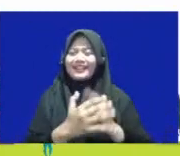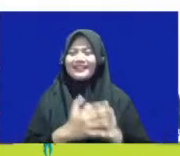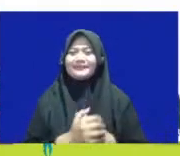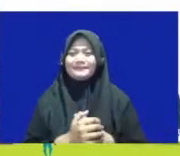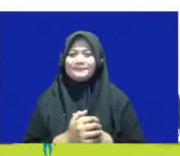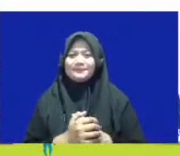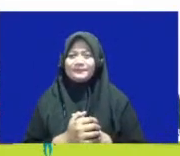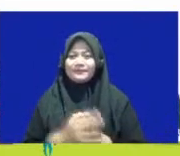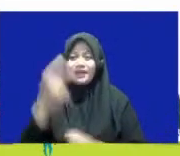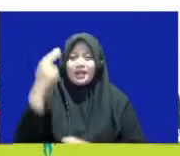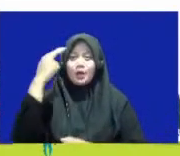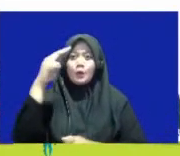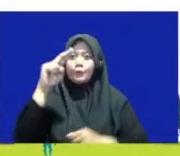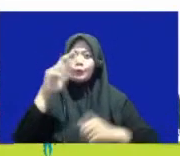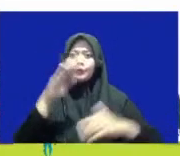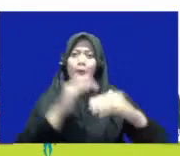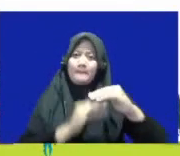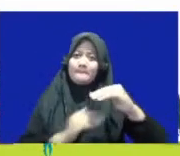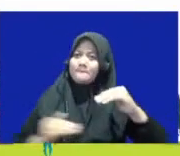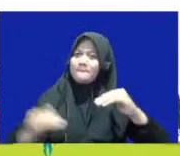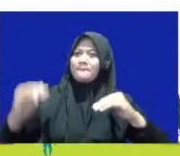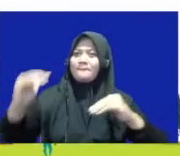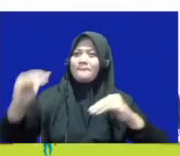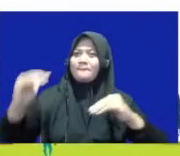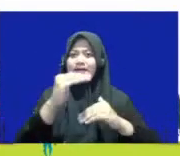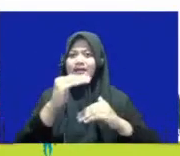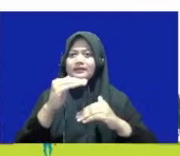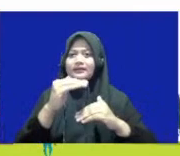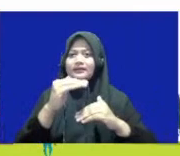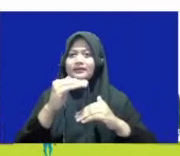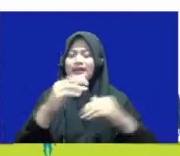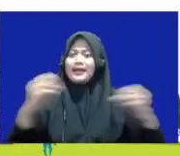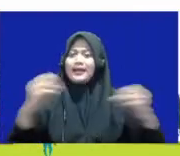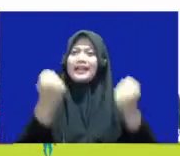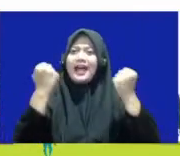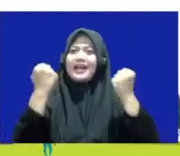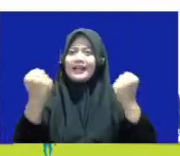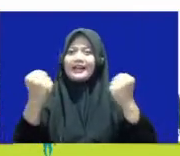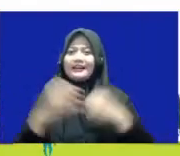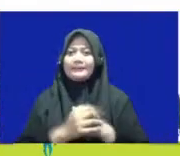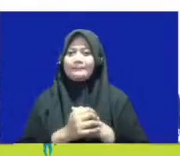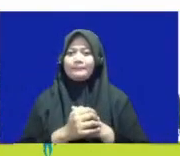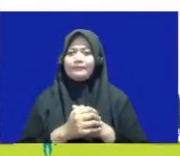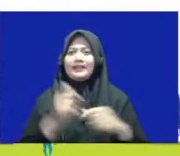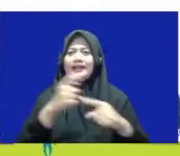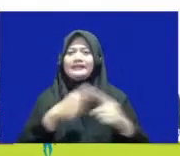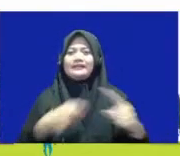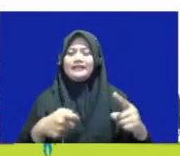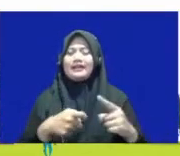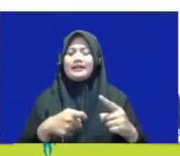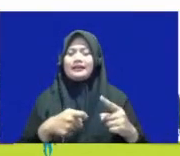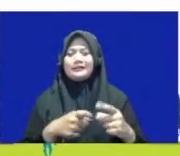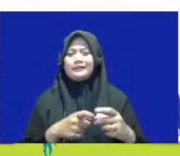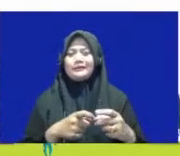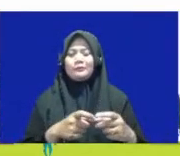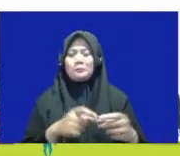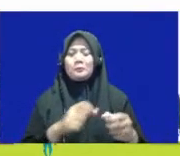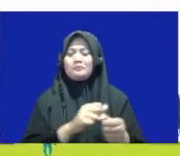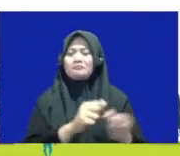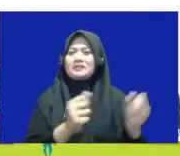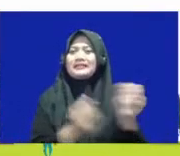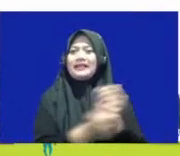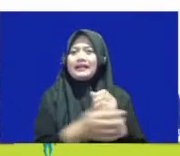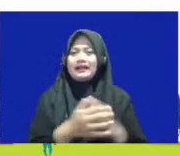untuk meningkatkan resiliensi dari sisi bencana dengan melakukan